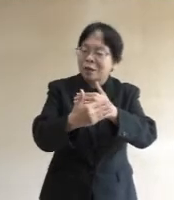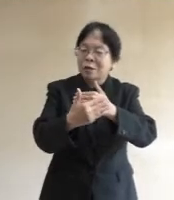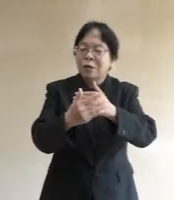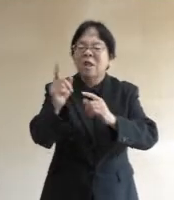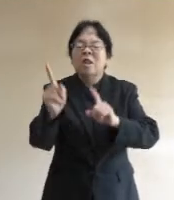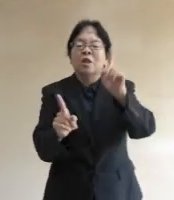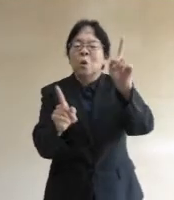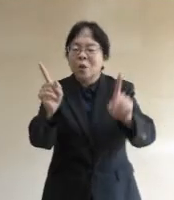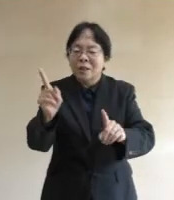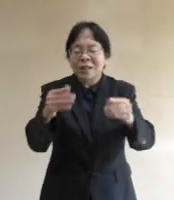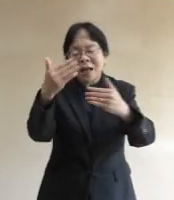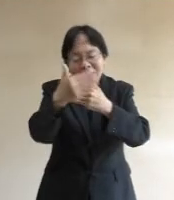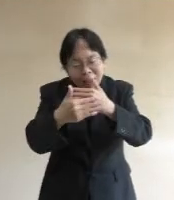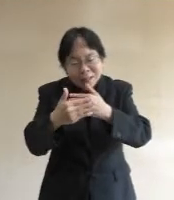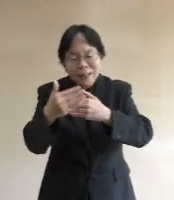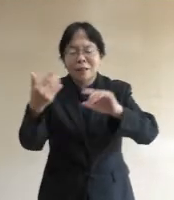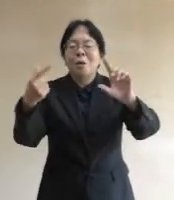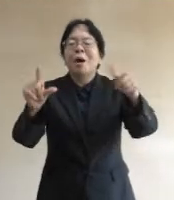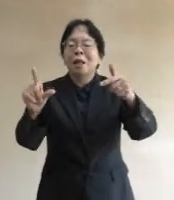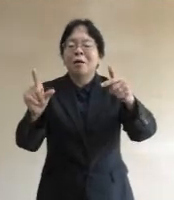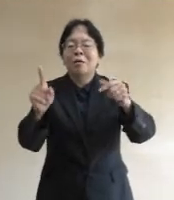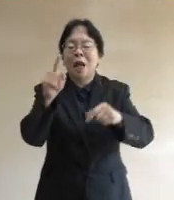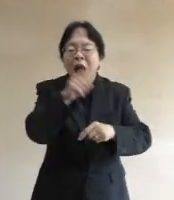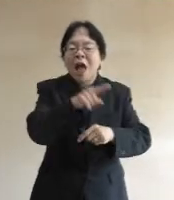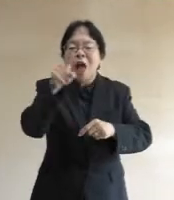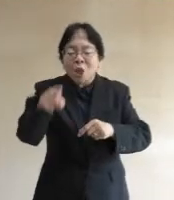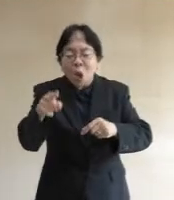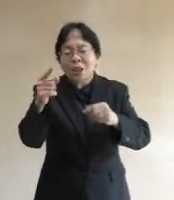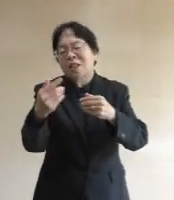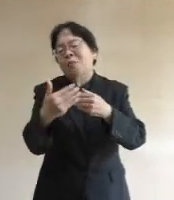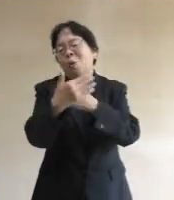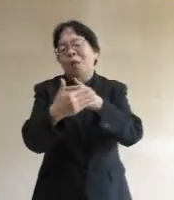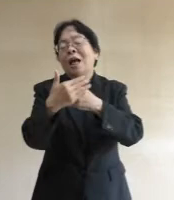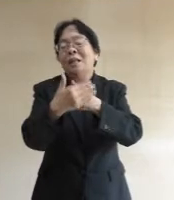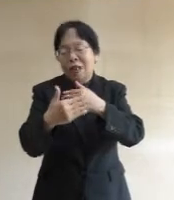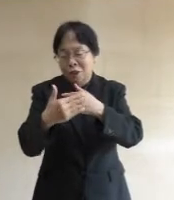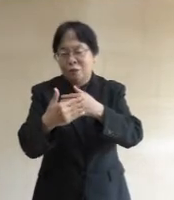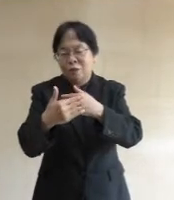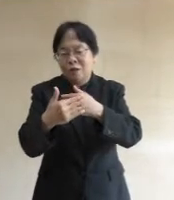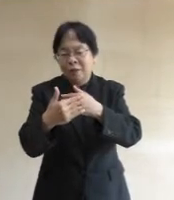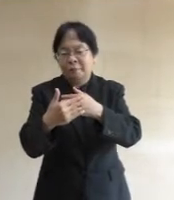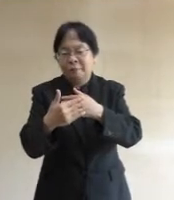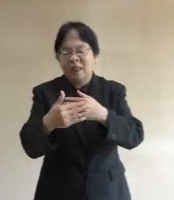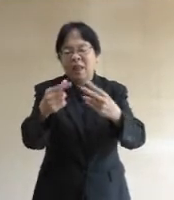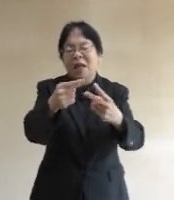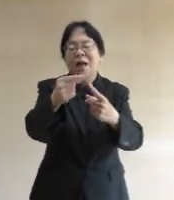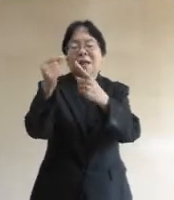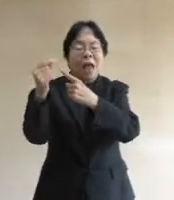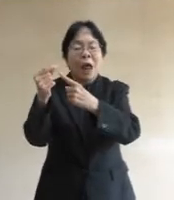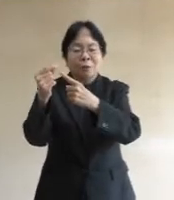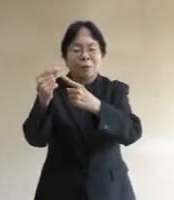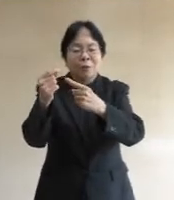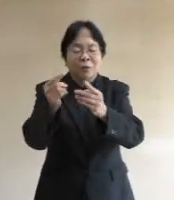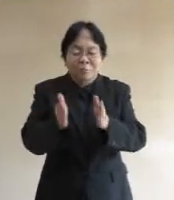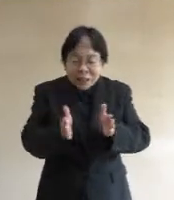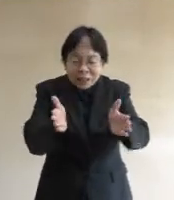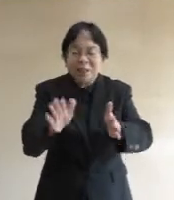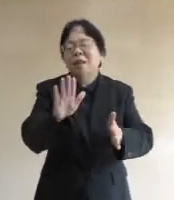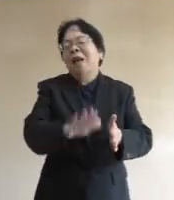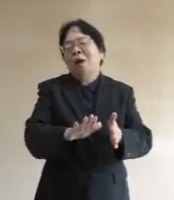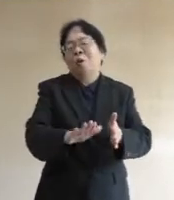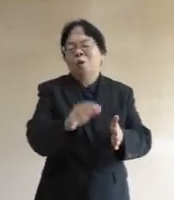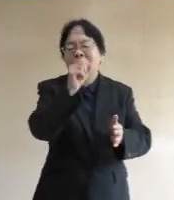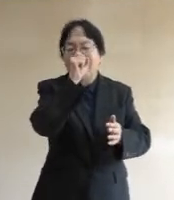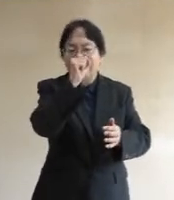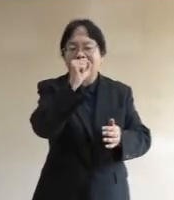かが大切じゃなくて両方大切なんで、まあ、それを選択できるっていうこともやっぱり選択 する